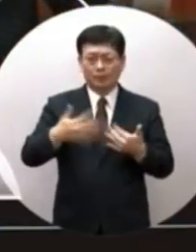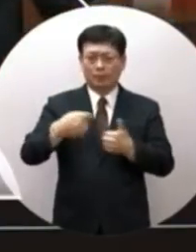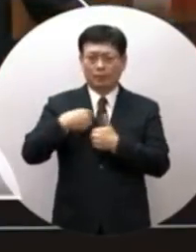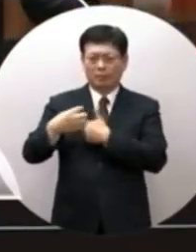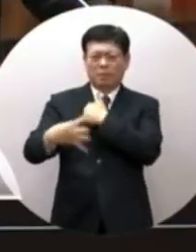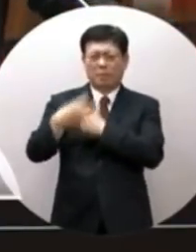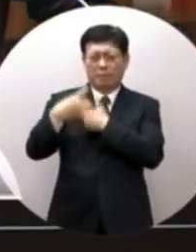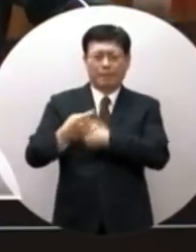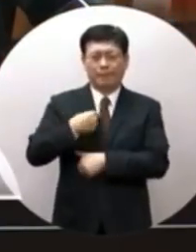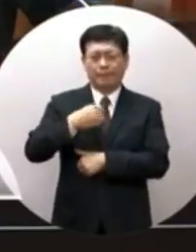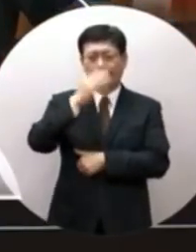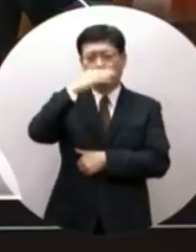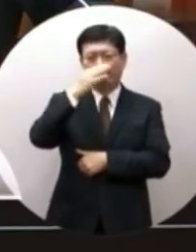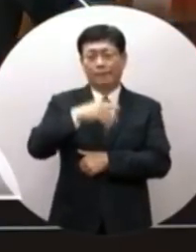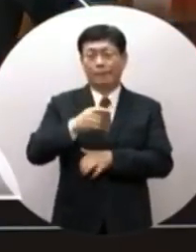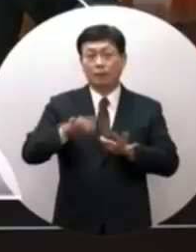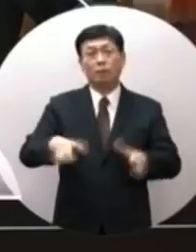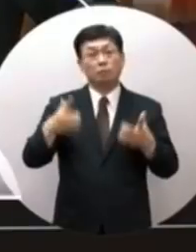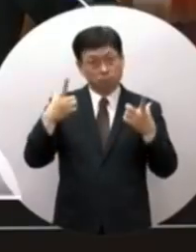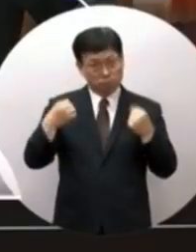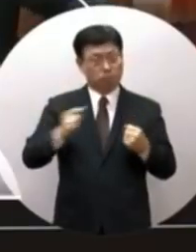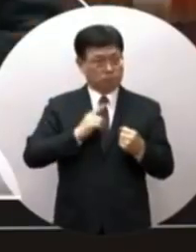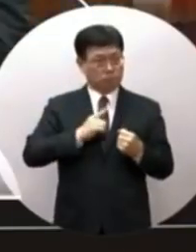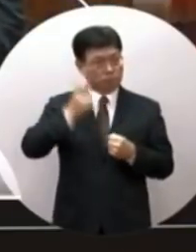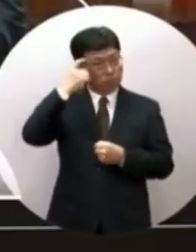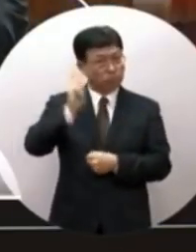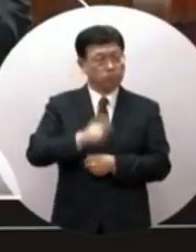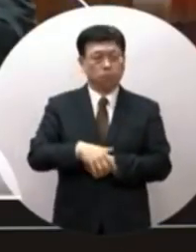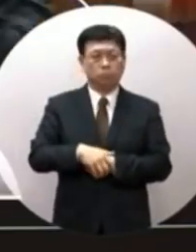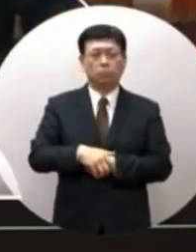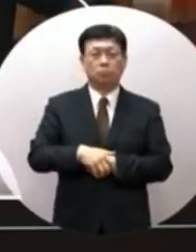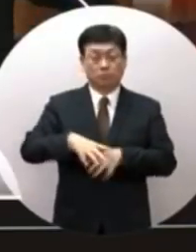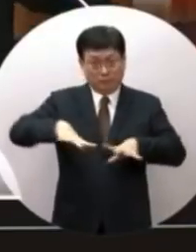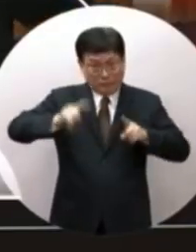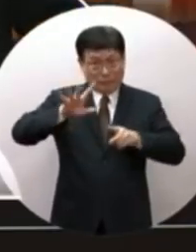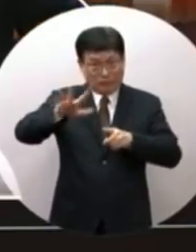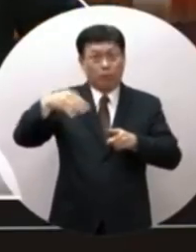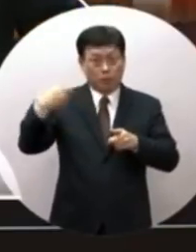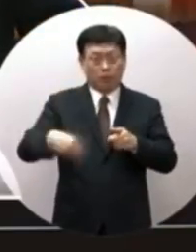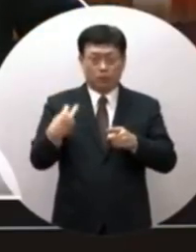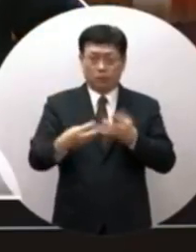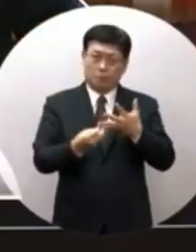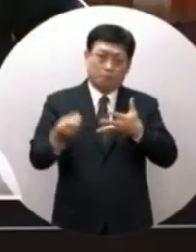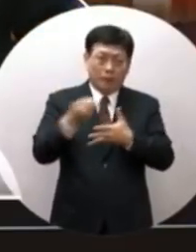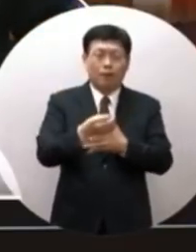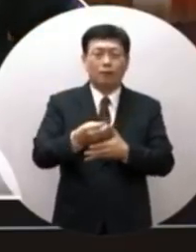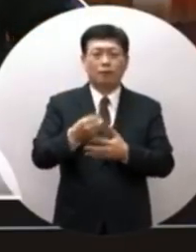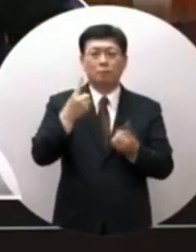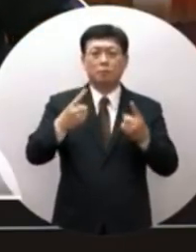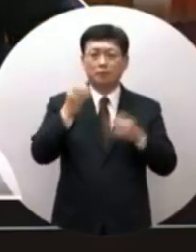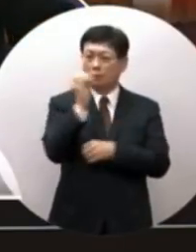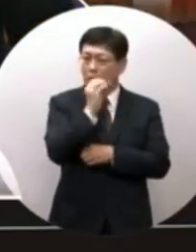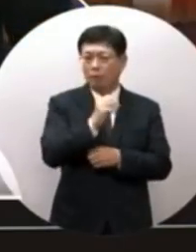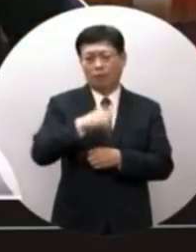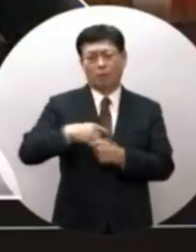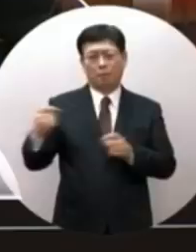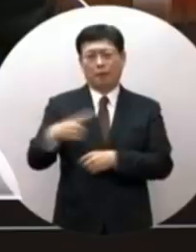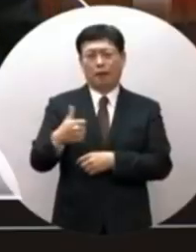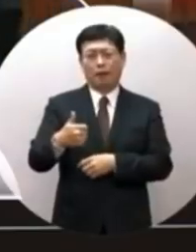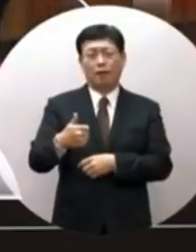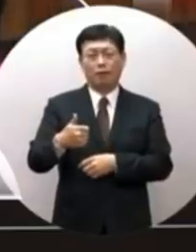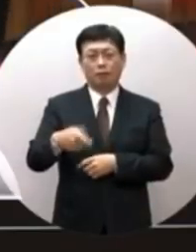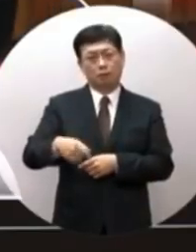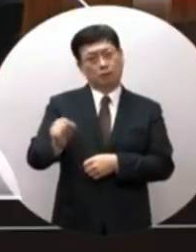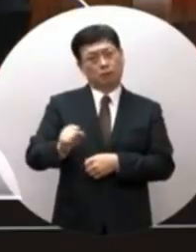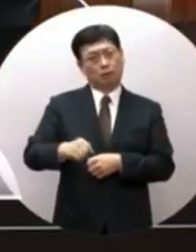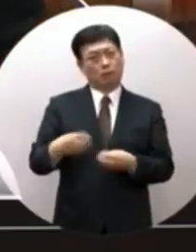今天，我是这个关键，先求有，再求好，总比没有好。